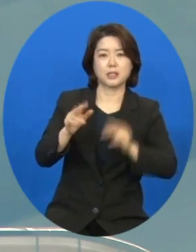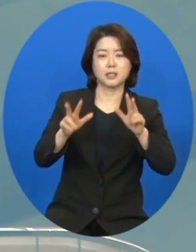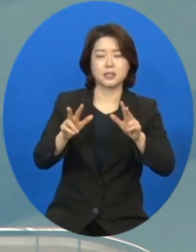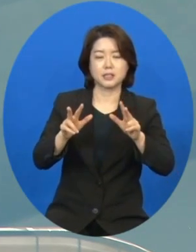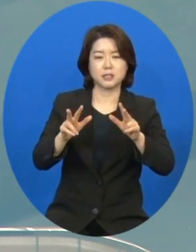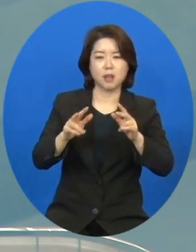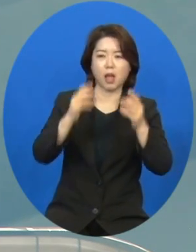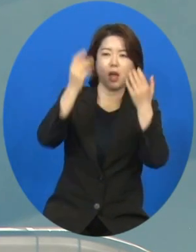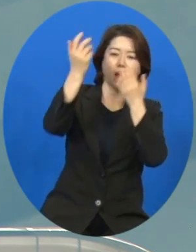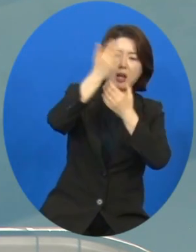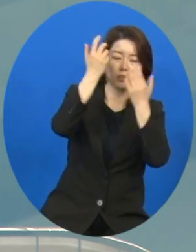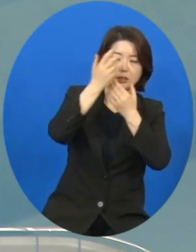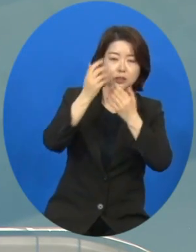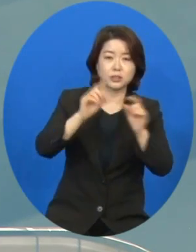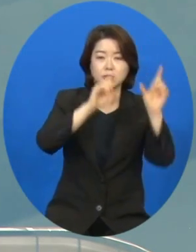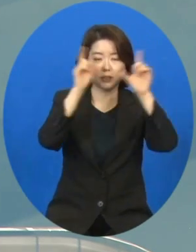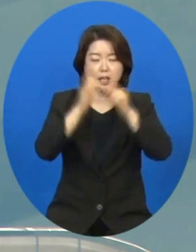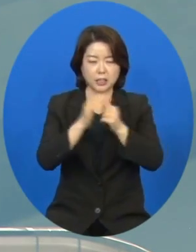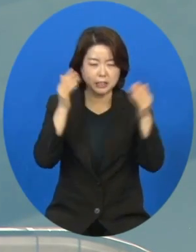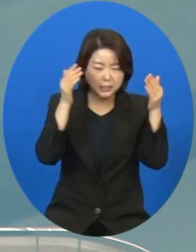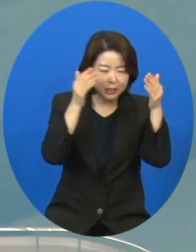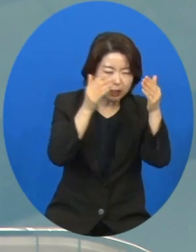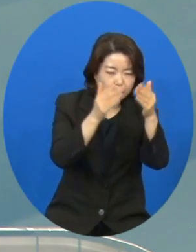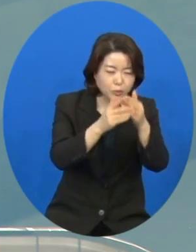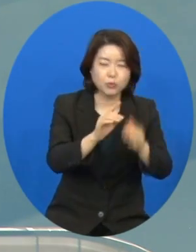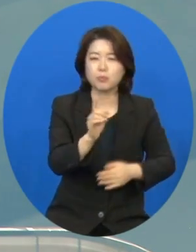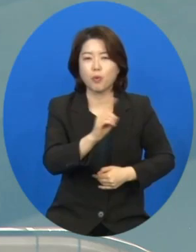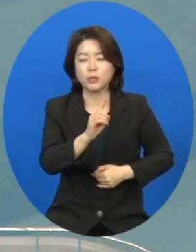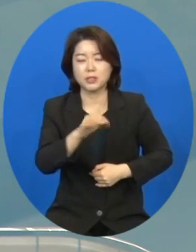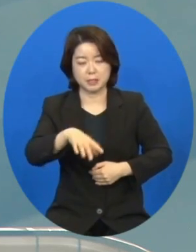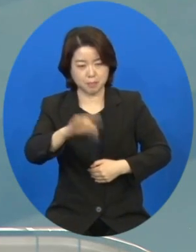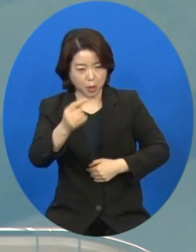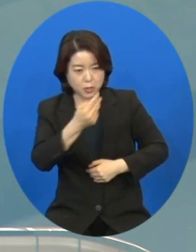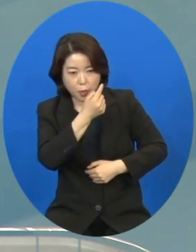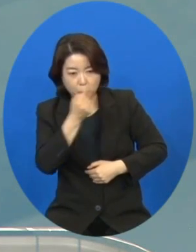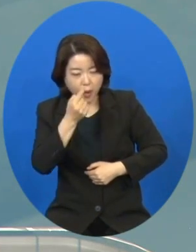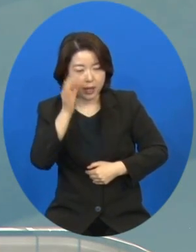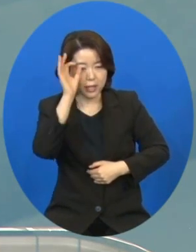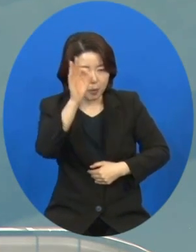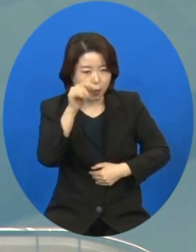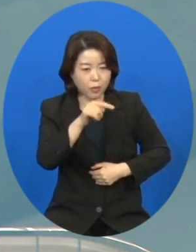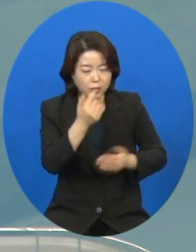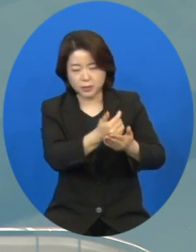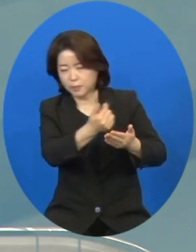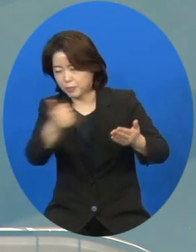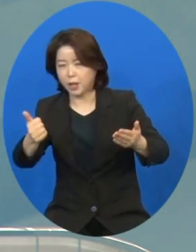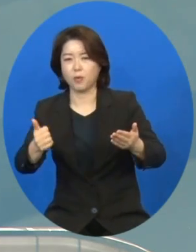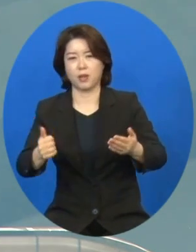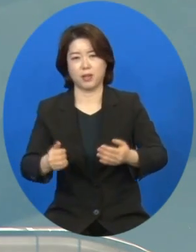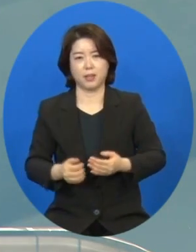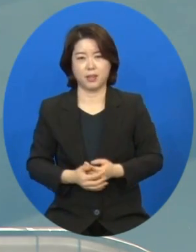취해 사는지를 먼저 확인하고 거기서 깨어나야 합니다.